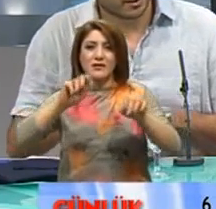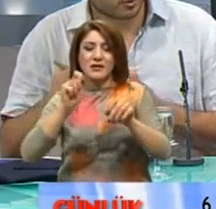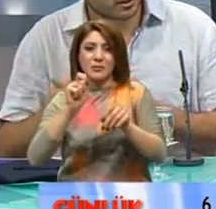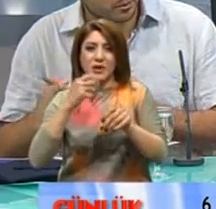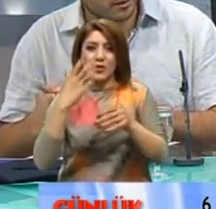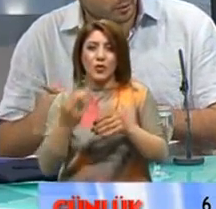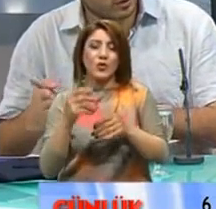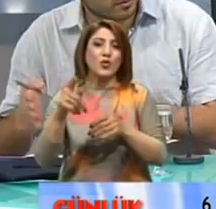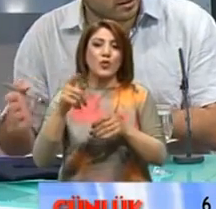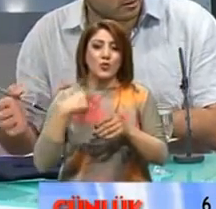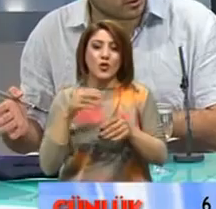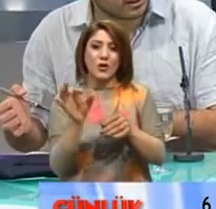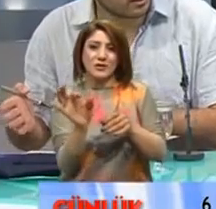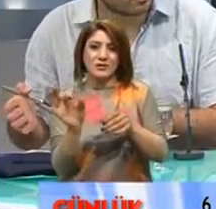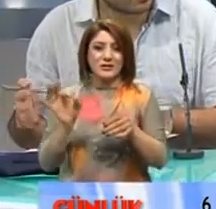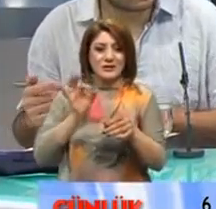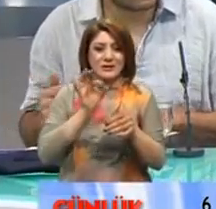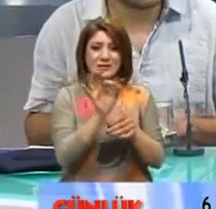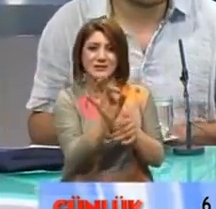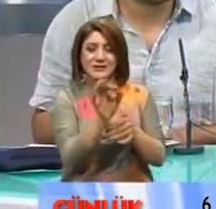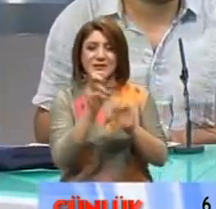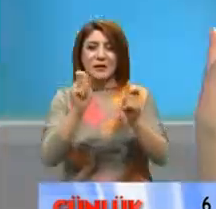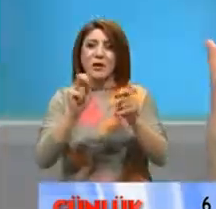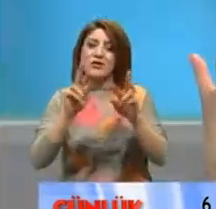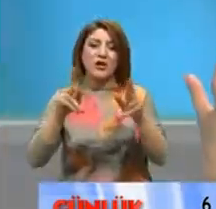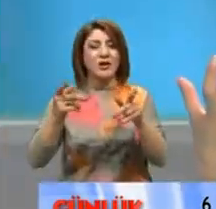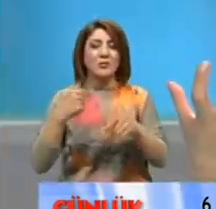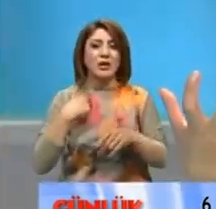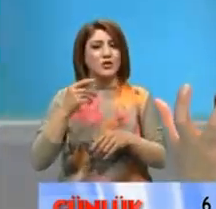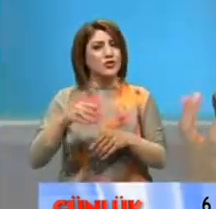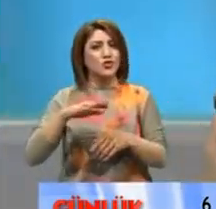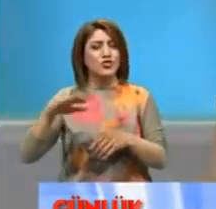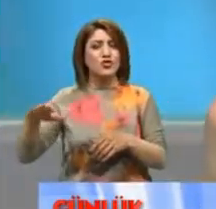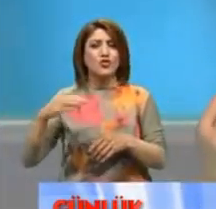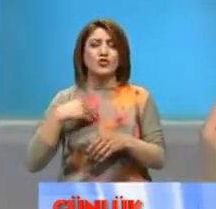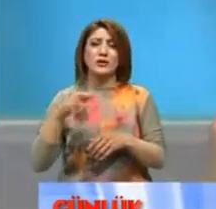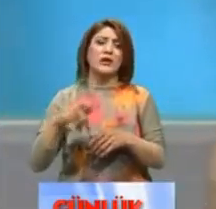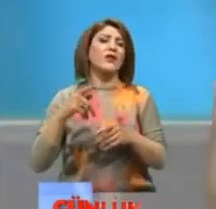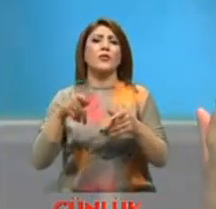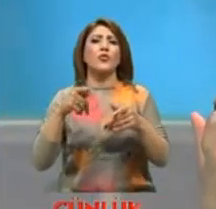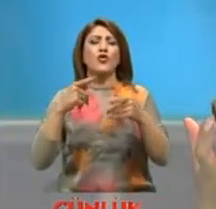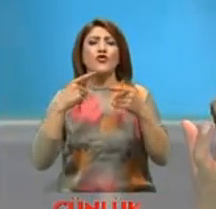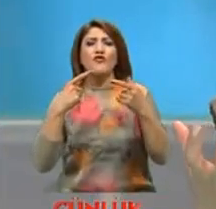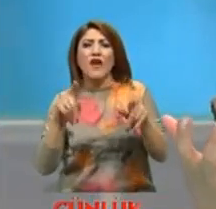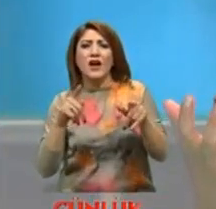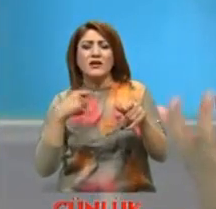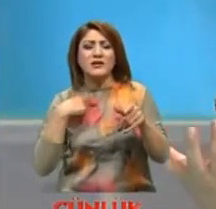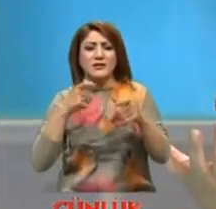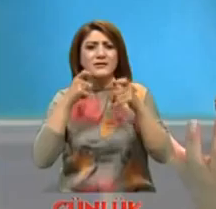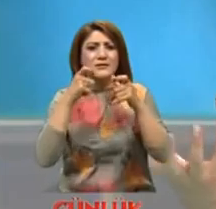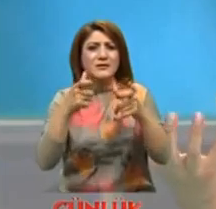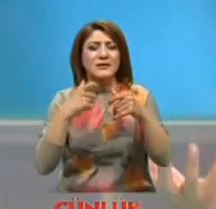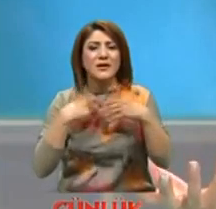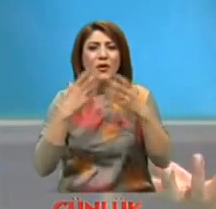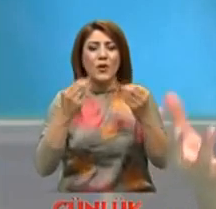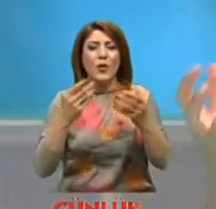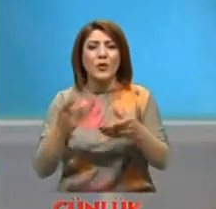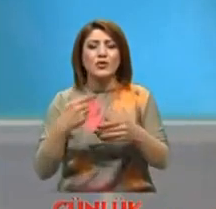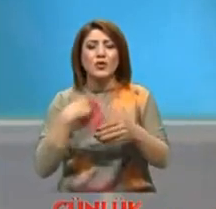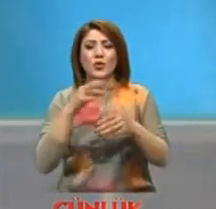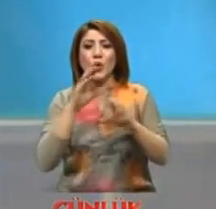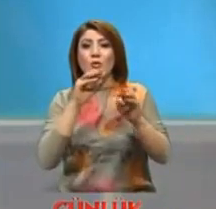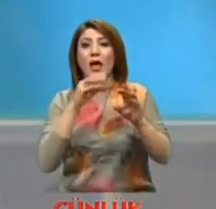kelimeleri kullanabilecek noktaya gelebiliyorlar. Aslında bunun, ben de iki çocuk annesi olduğum için bunun farkını ben gözlemlemişim. Yani